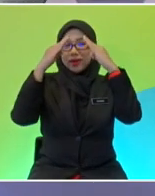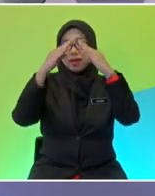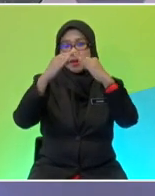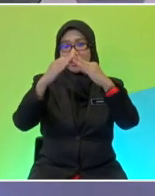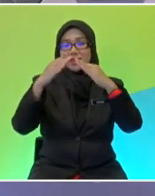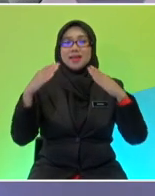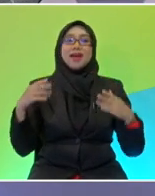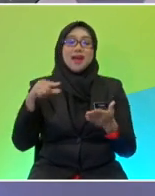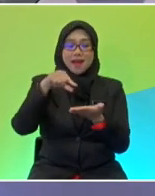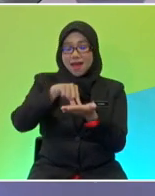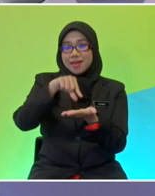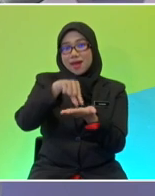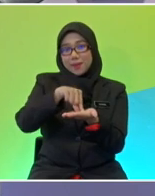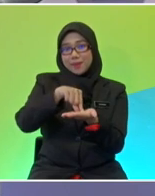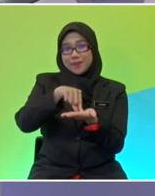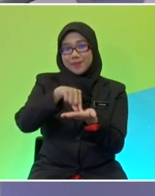ayam